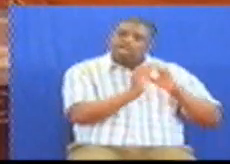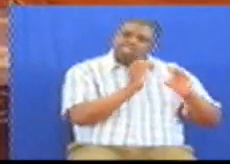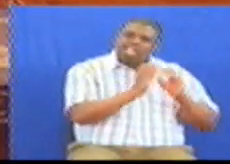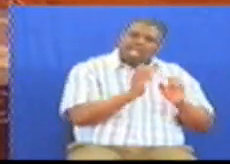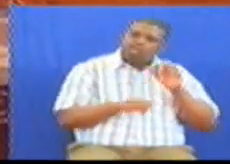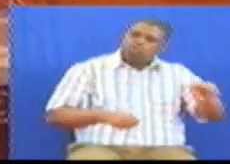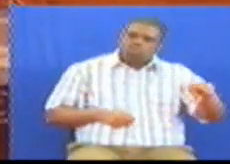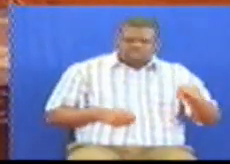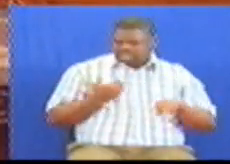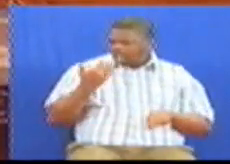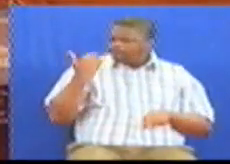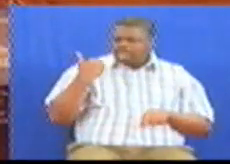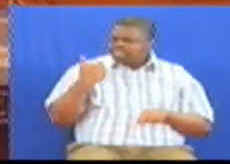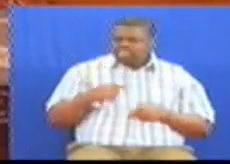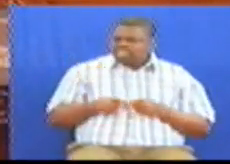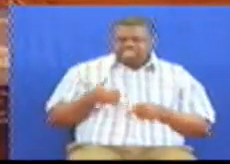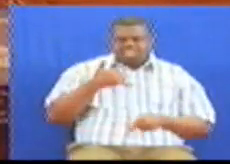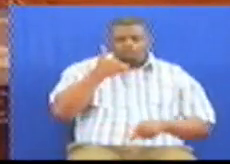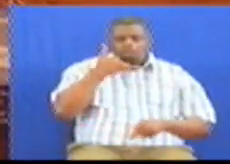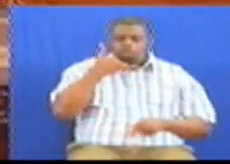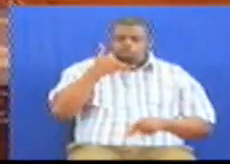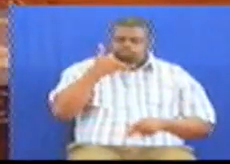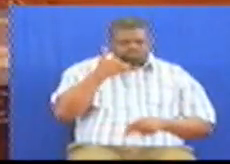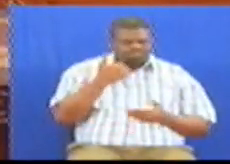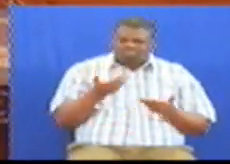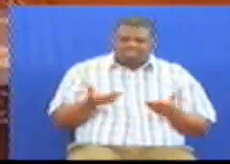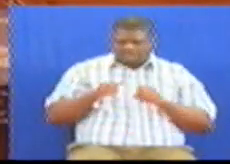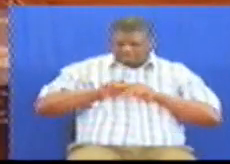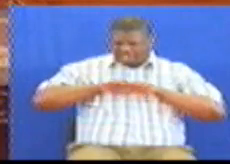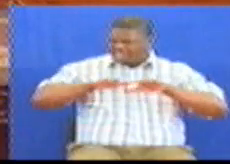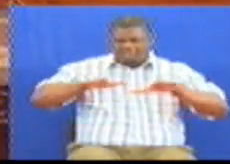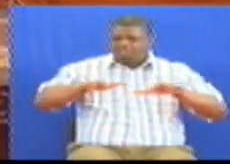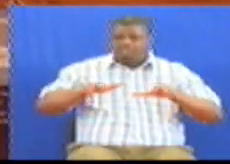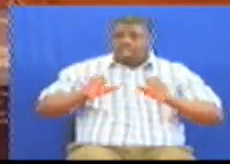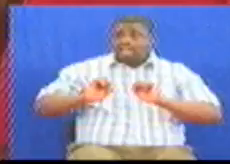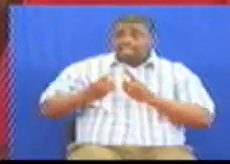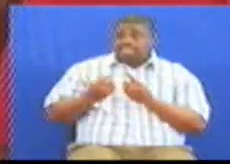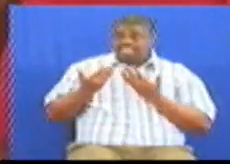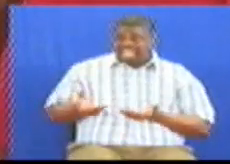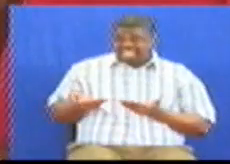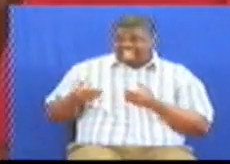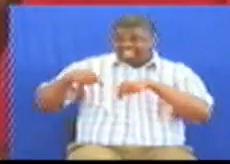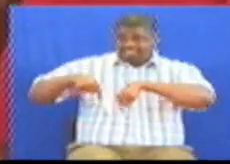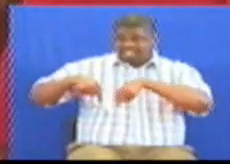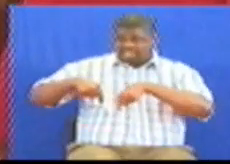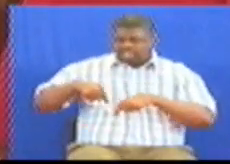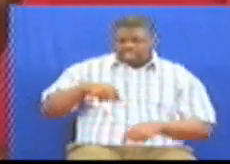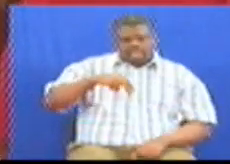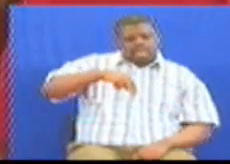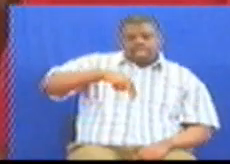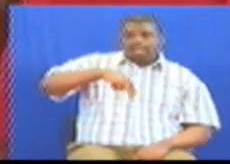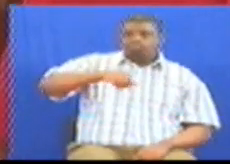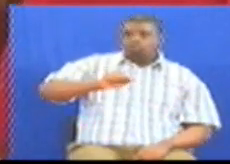Ulikuwa gizani, lakini sasa karibu na Mtumbo yote kasoro vijiji 9 tu hadi sasa